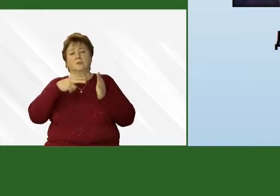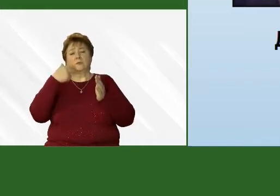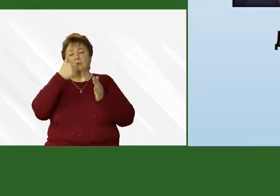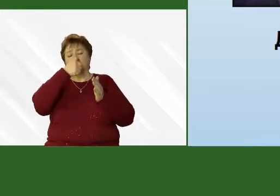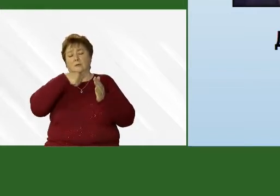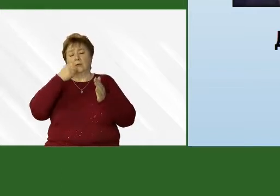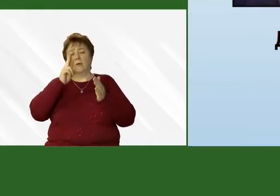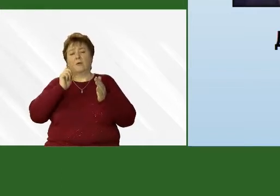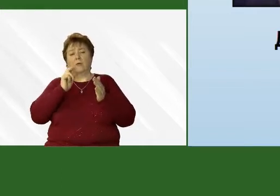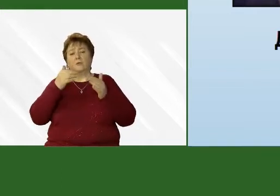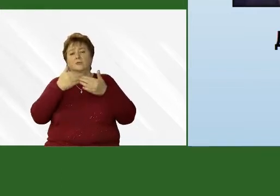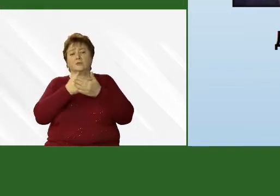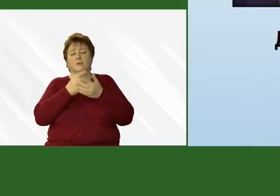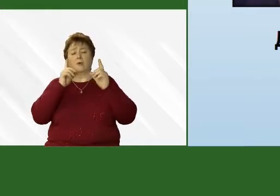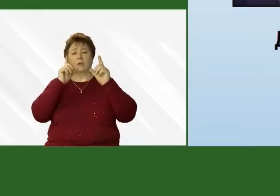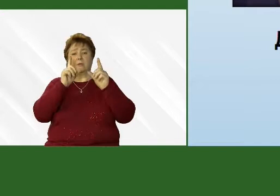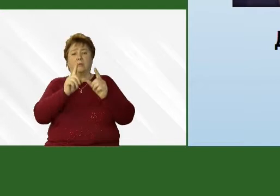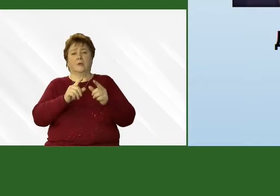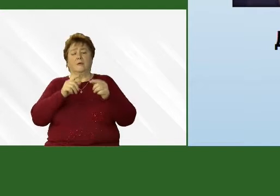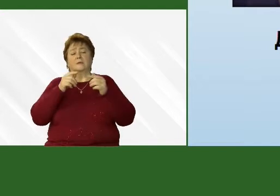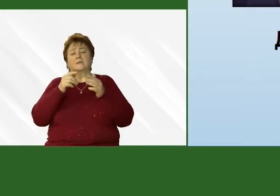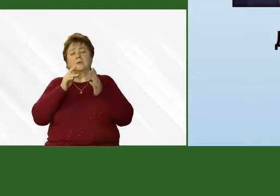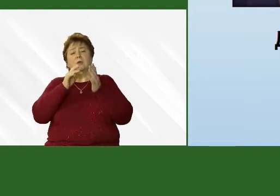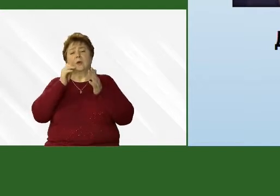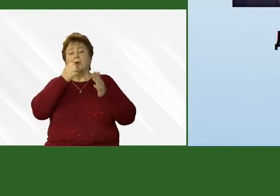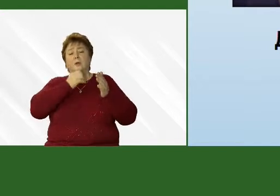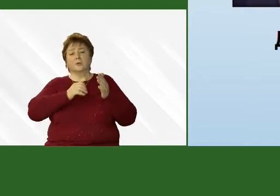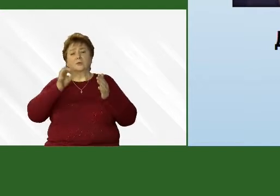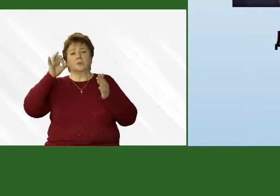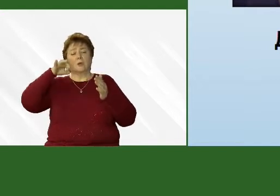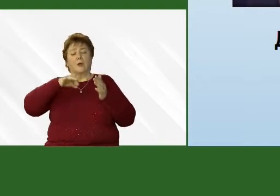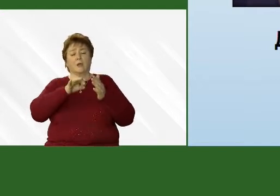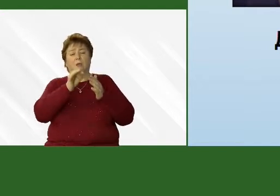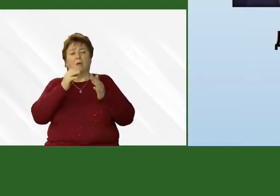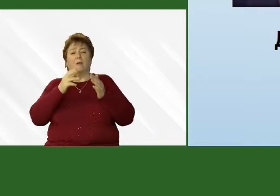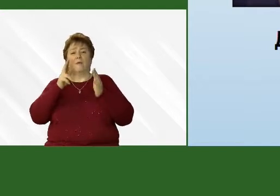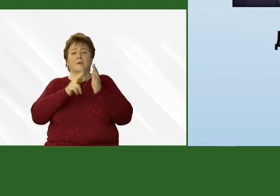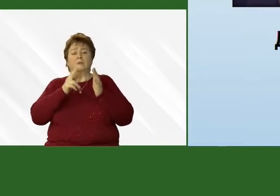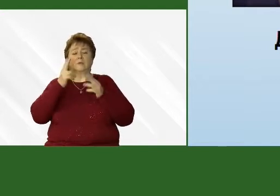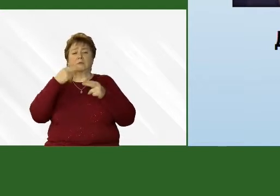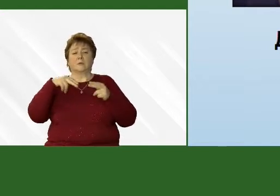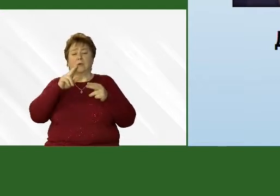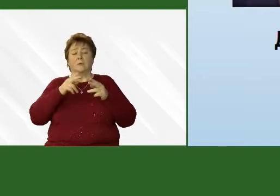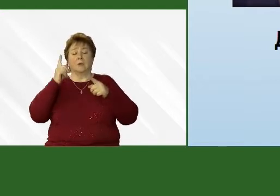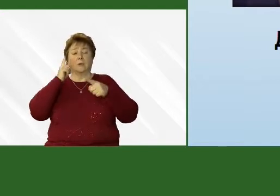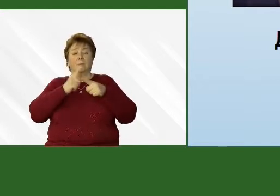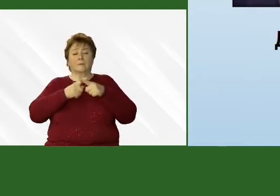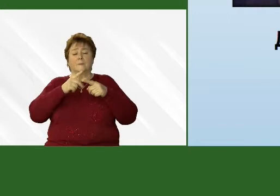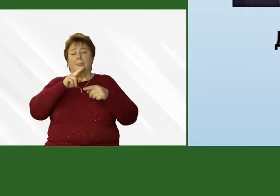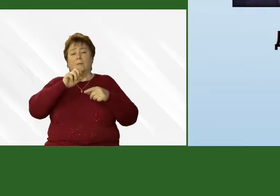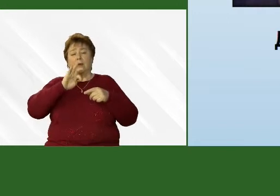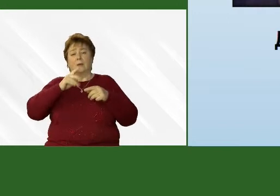года Кук снова отправился в Южный океан. 8 декабря пересек его и на